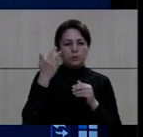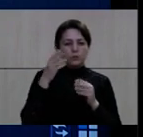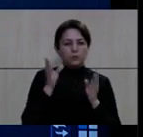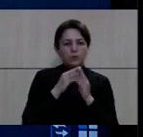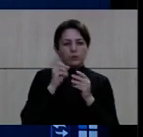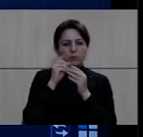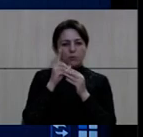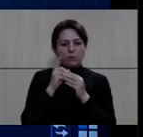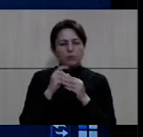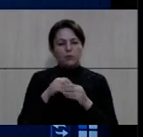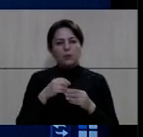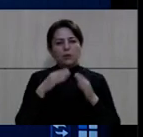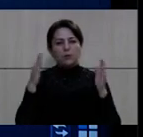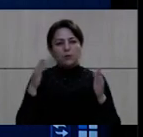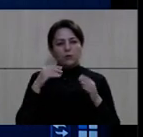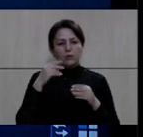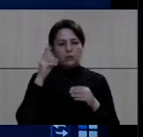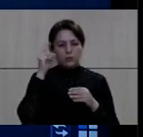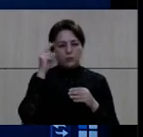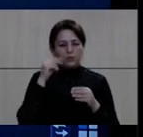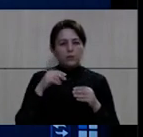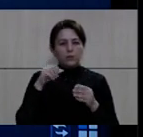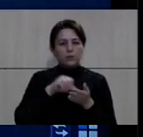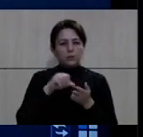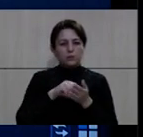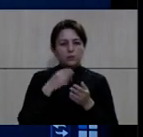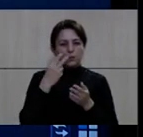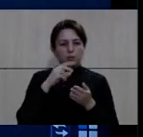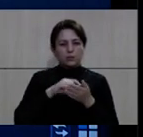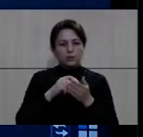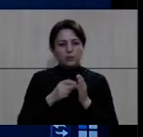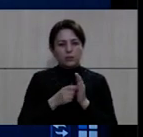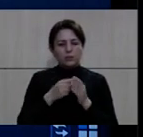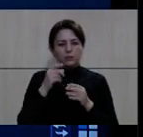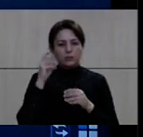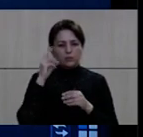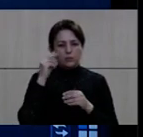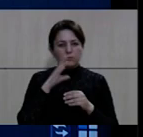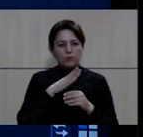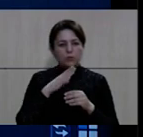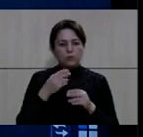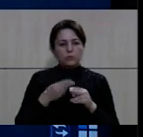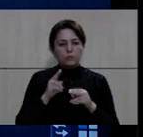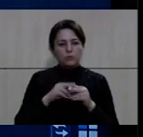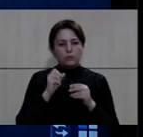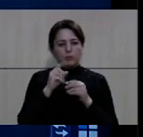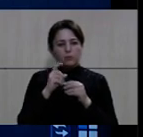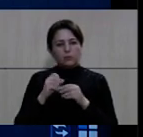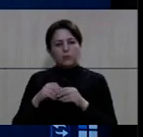Бір қыл рақамды қатнашкен 2-те. 2 қоналі сон демек білі 11-ге болынады. 1-теден,